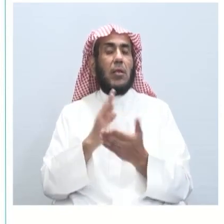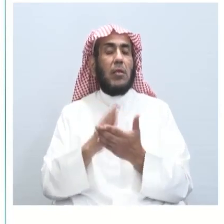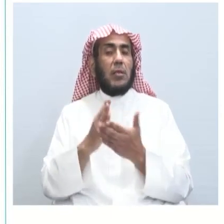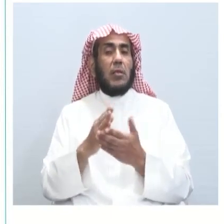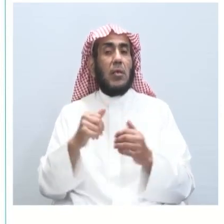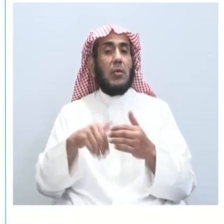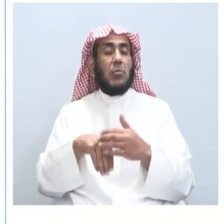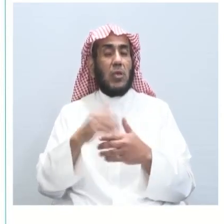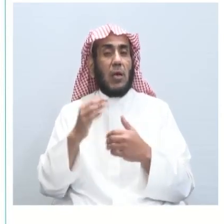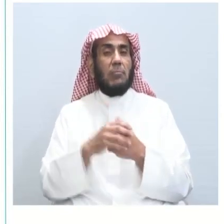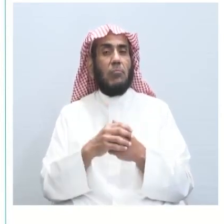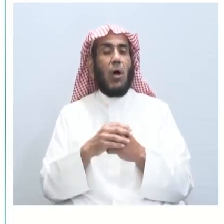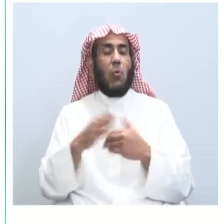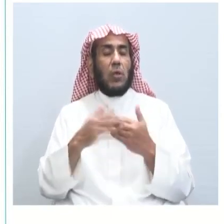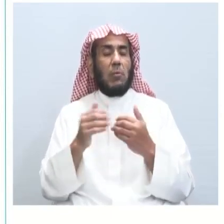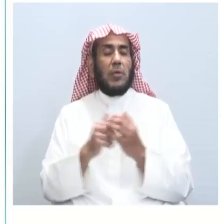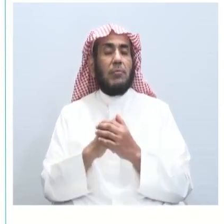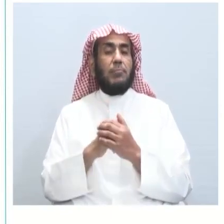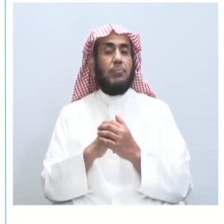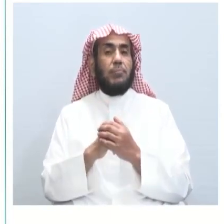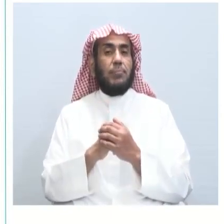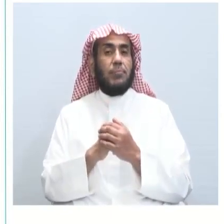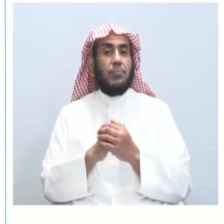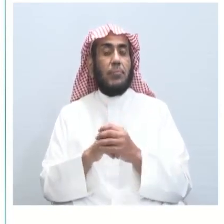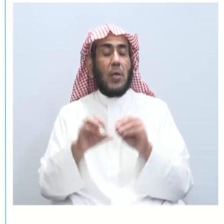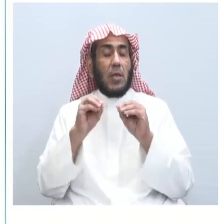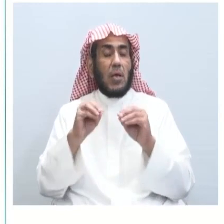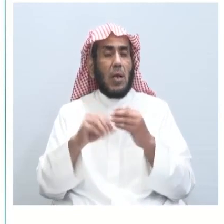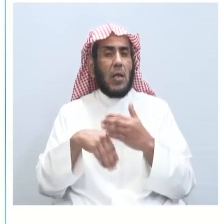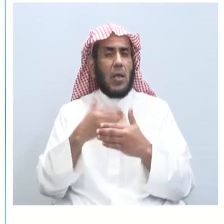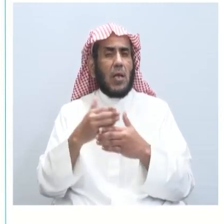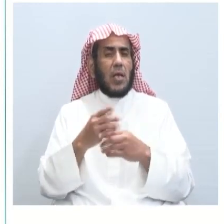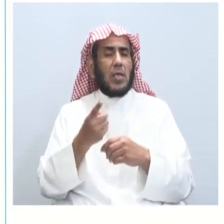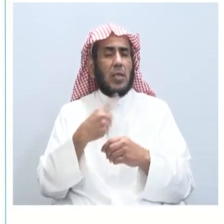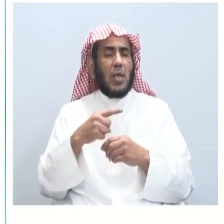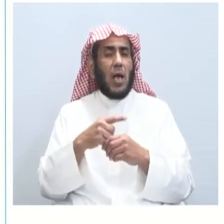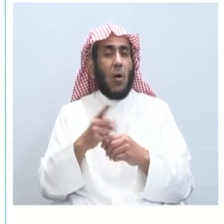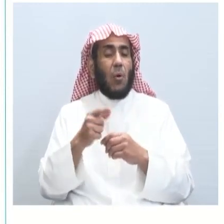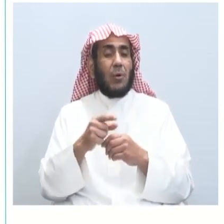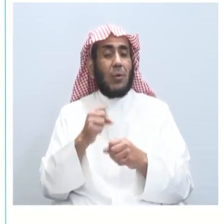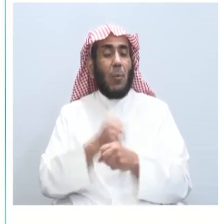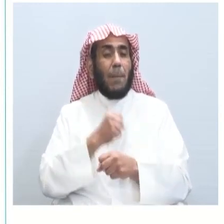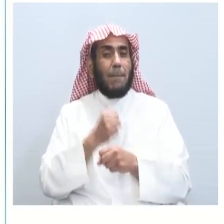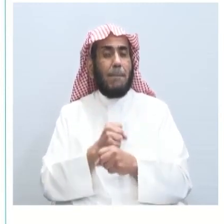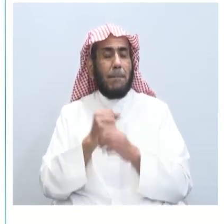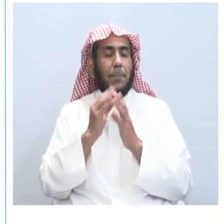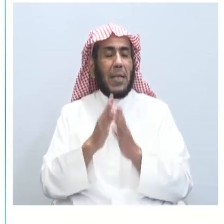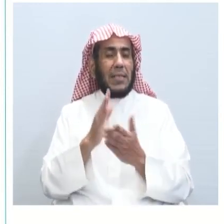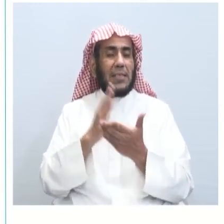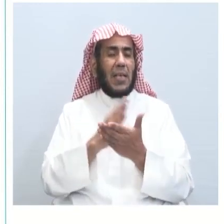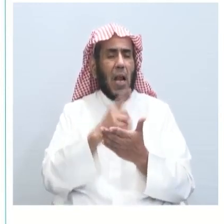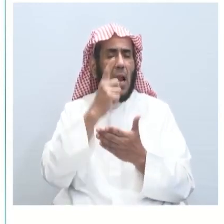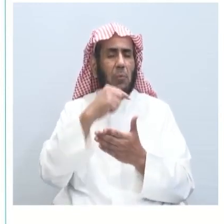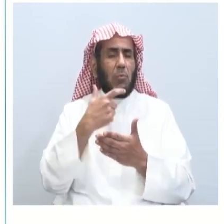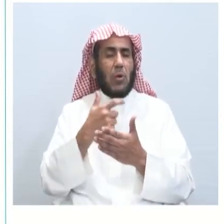لمنتجاتها منتجاتها او خدماتها ذكرنا ايضا حينما تود ان تقوم بتحديد الشريحه لابد ان